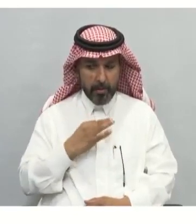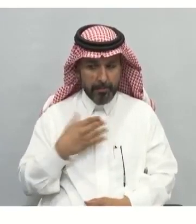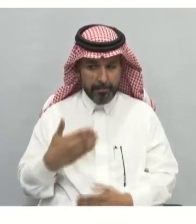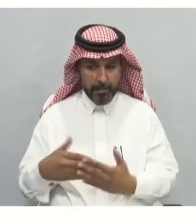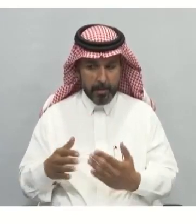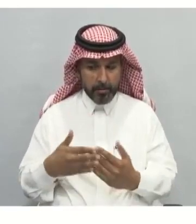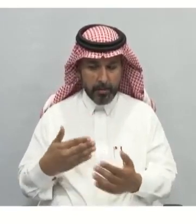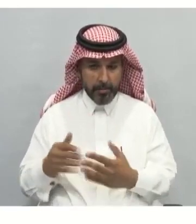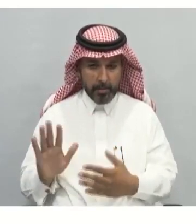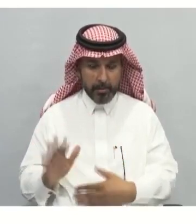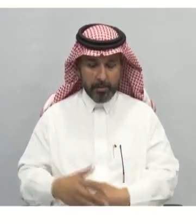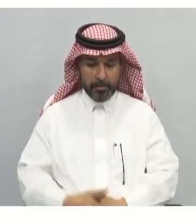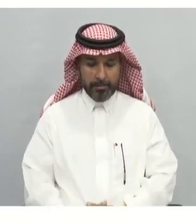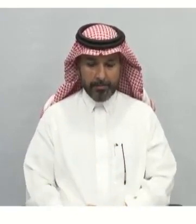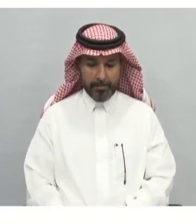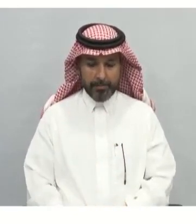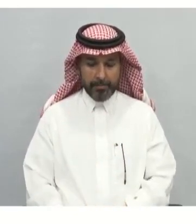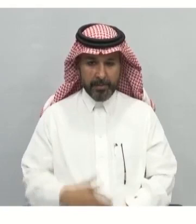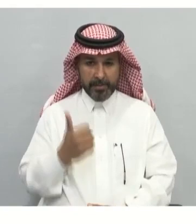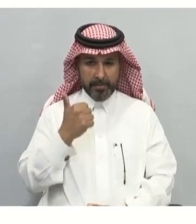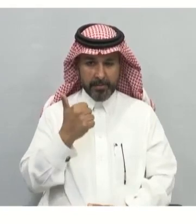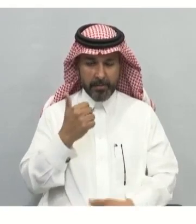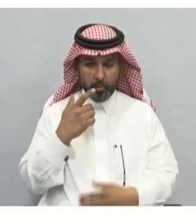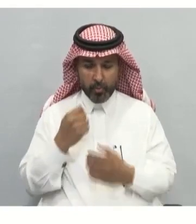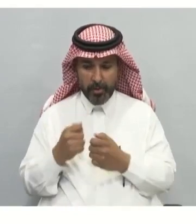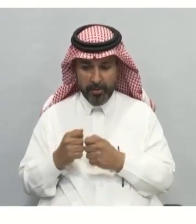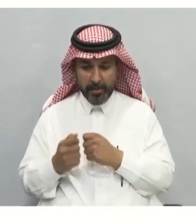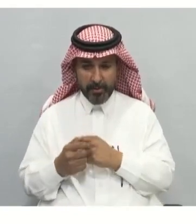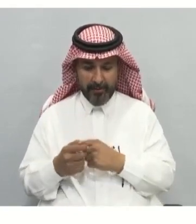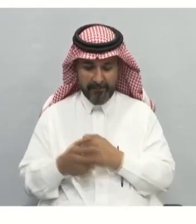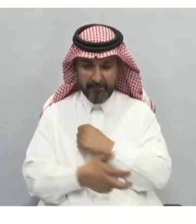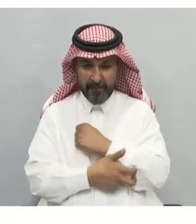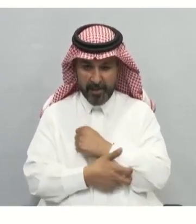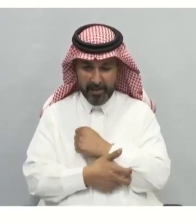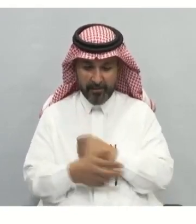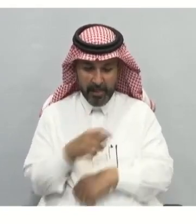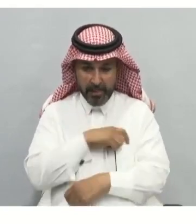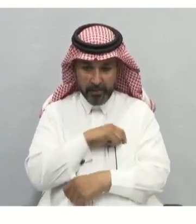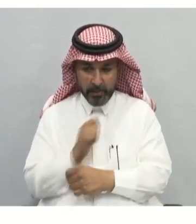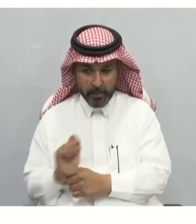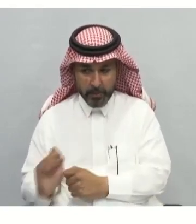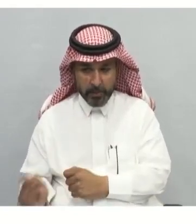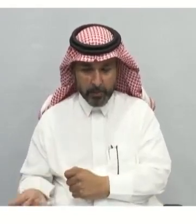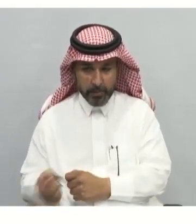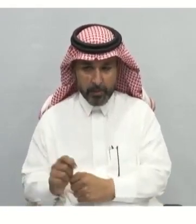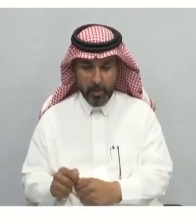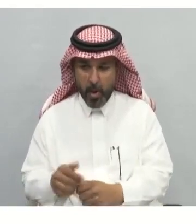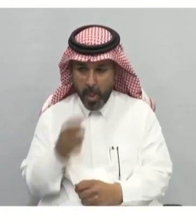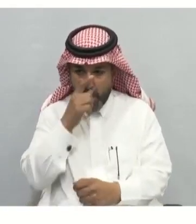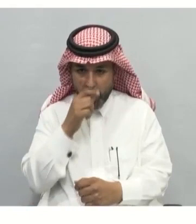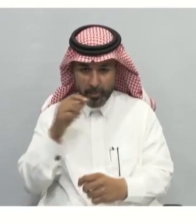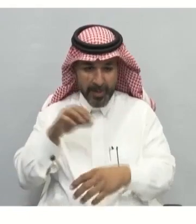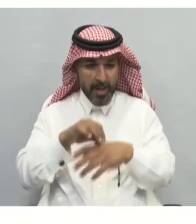الفاحشه سادسا الصدقه بالمال من الاعمال التي يحبها الله تعالى واذا